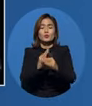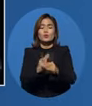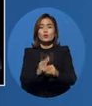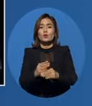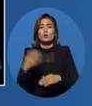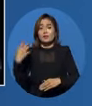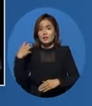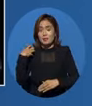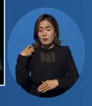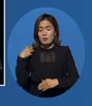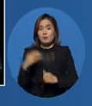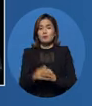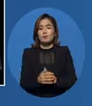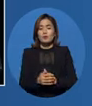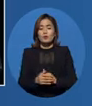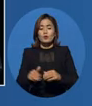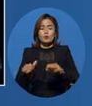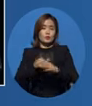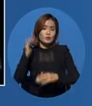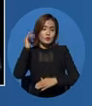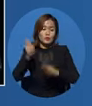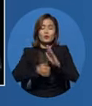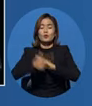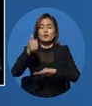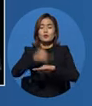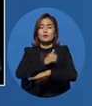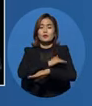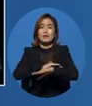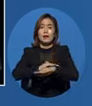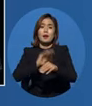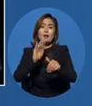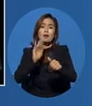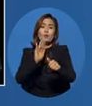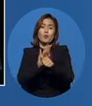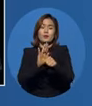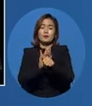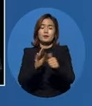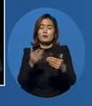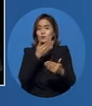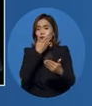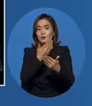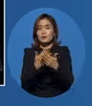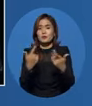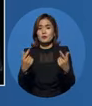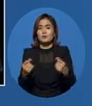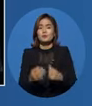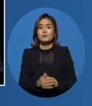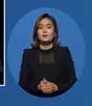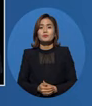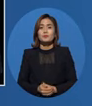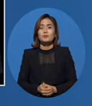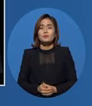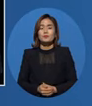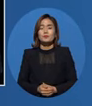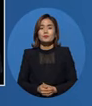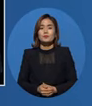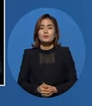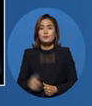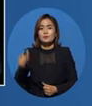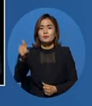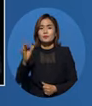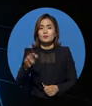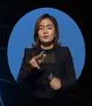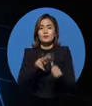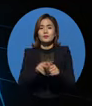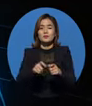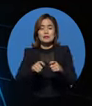어 문제인데 동영 성공적으로 마무리 하는 거야 이게 과제라고 봅니다 제가 마무리를 좀 한라 그랬더니 0 영숙어